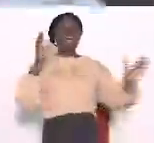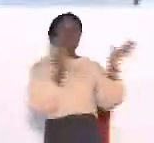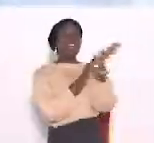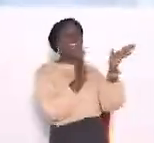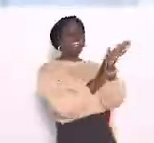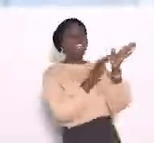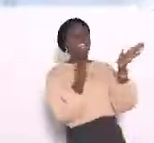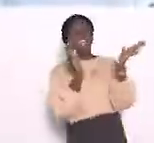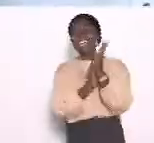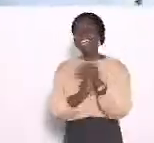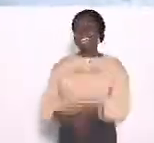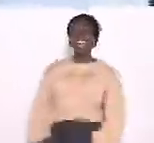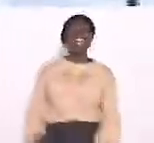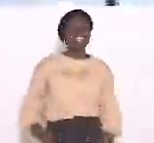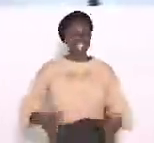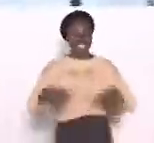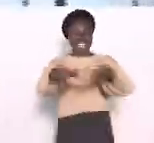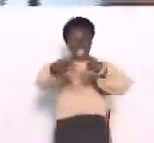the